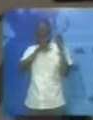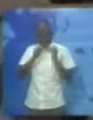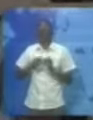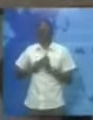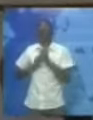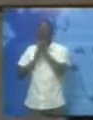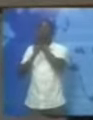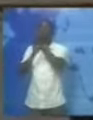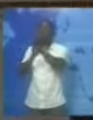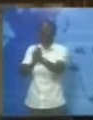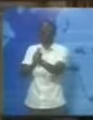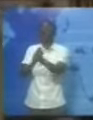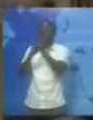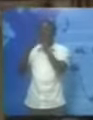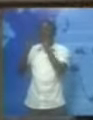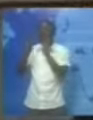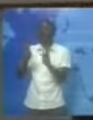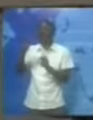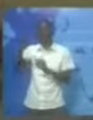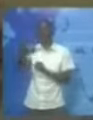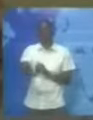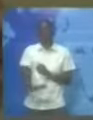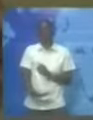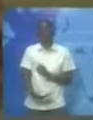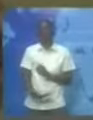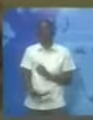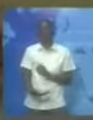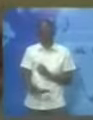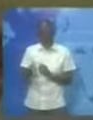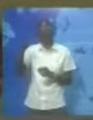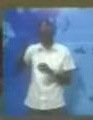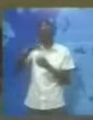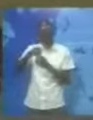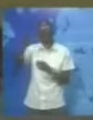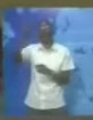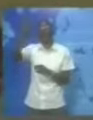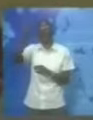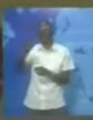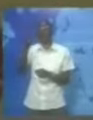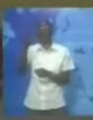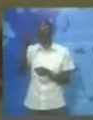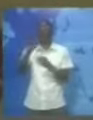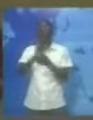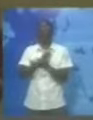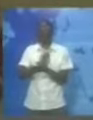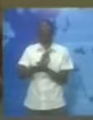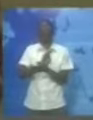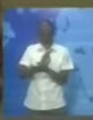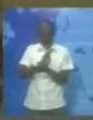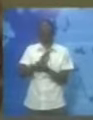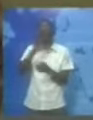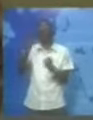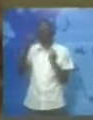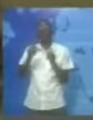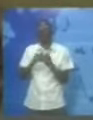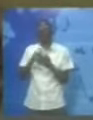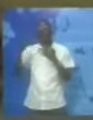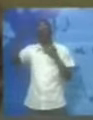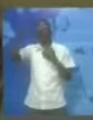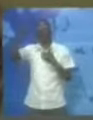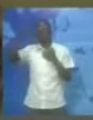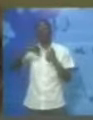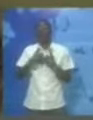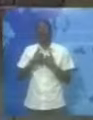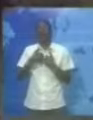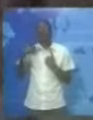la délégation du pays invité d'honneur de la 23e édition du FESPACO, à savoir le